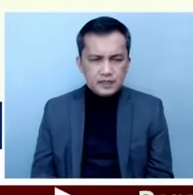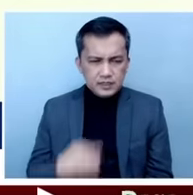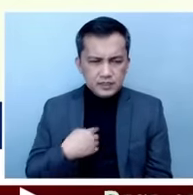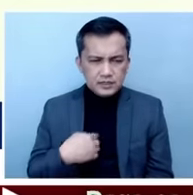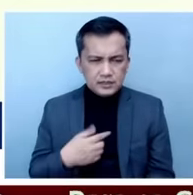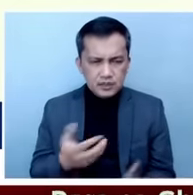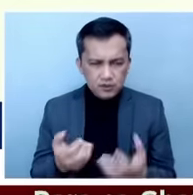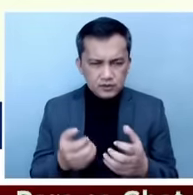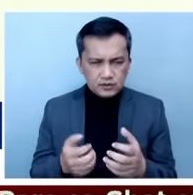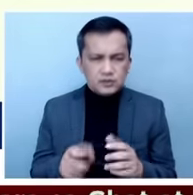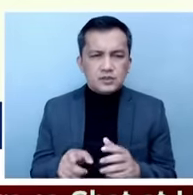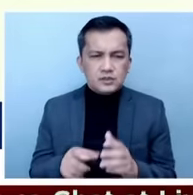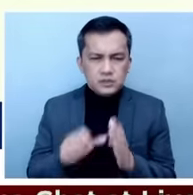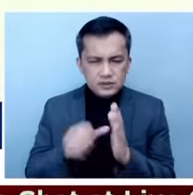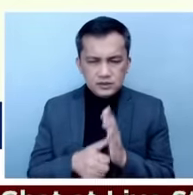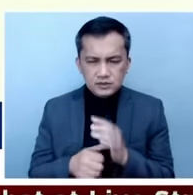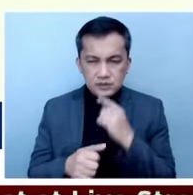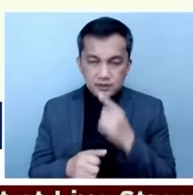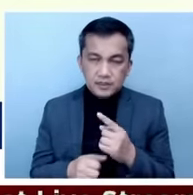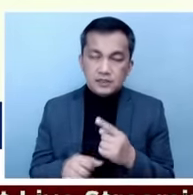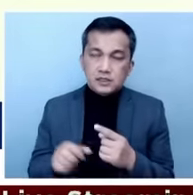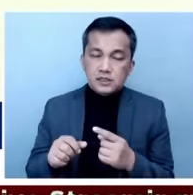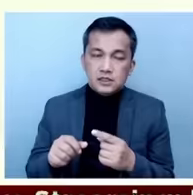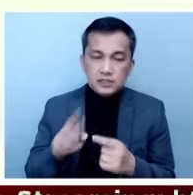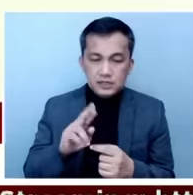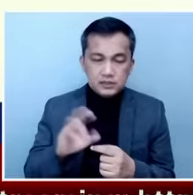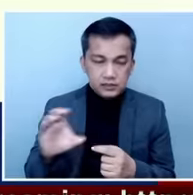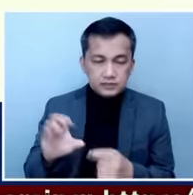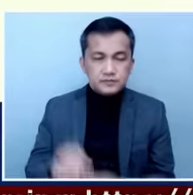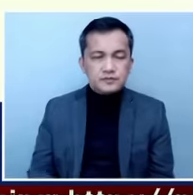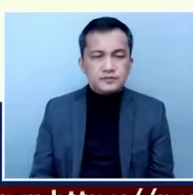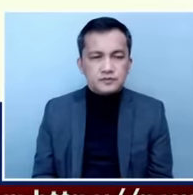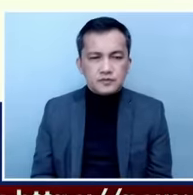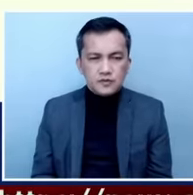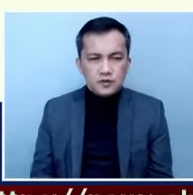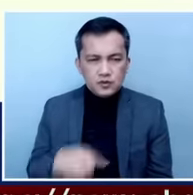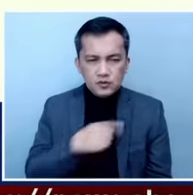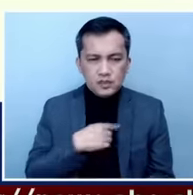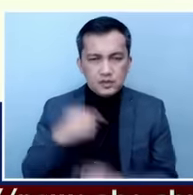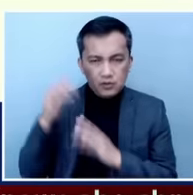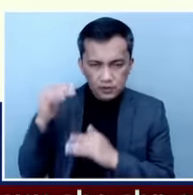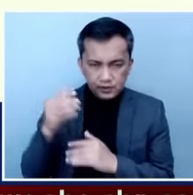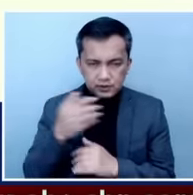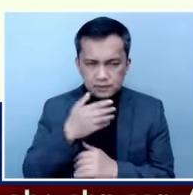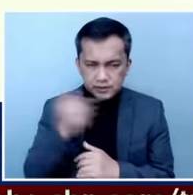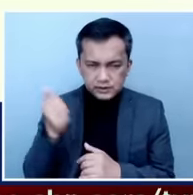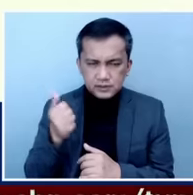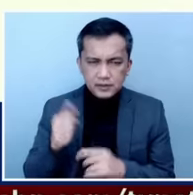yung sinabi ni RC na we are hoping for the best pero